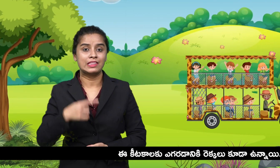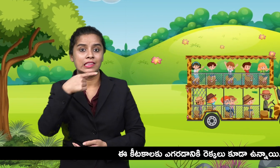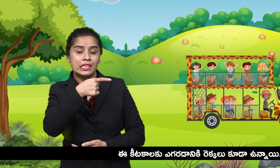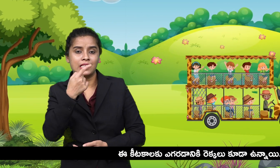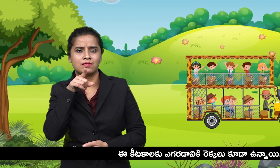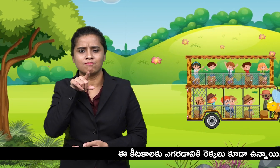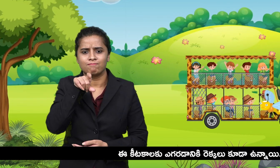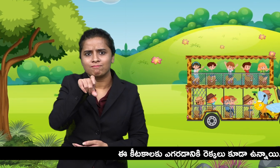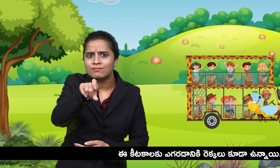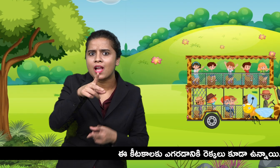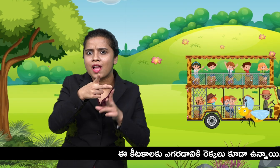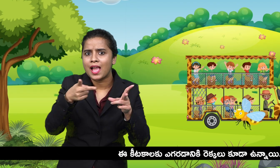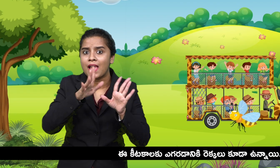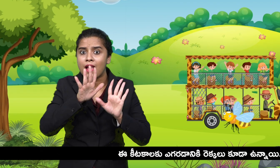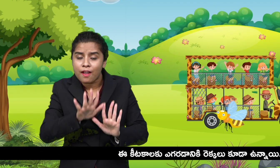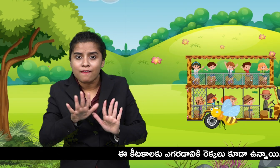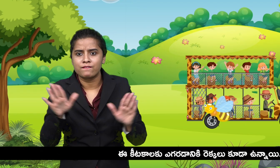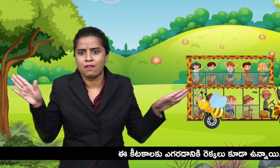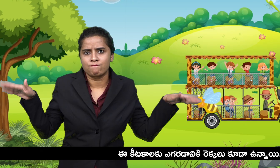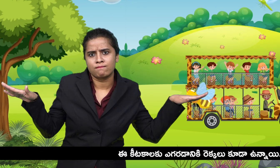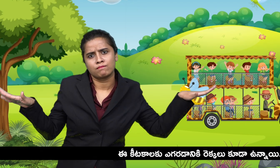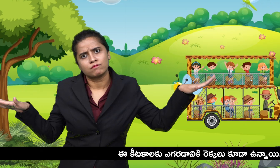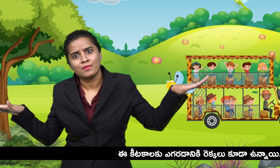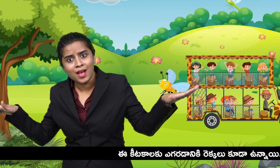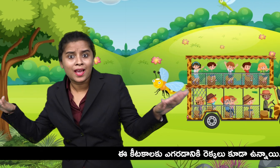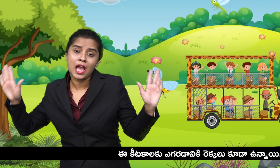ఈ కీటకాలకు ఎగరడానికి రెక్కలు కూడా